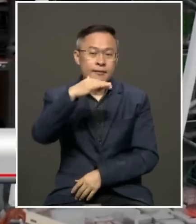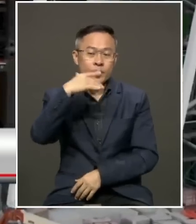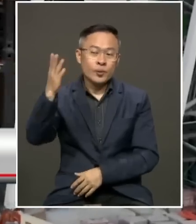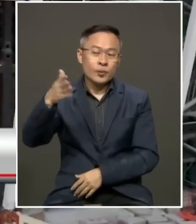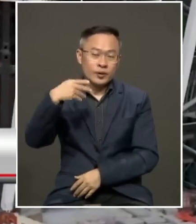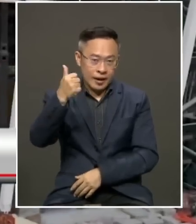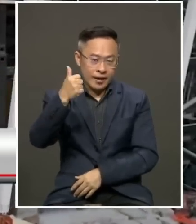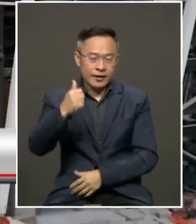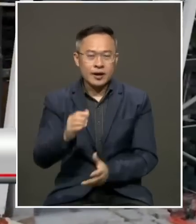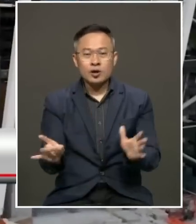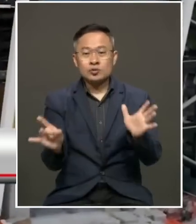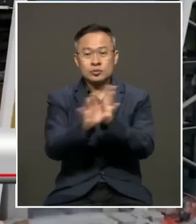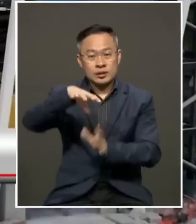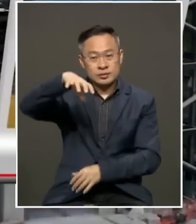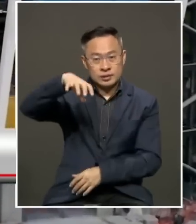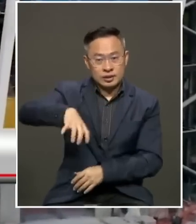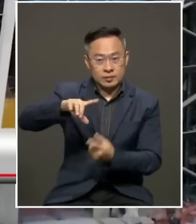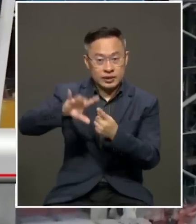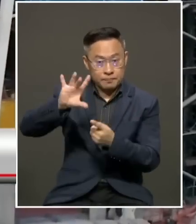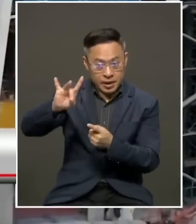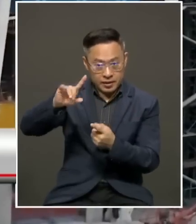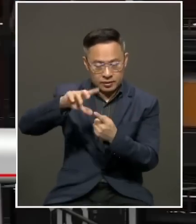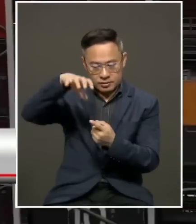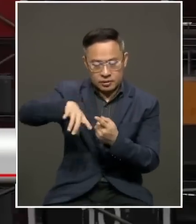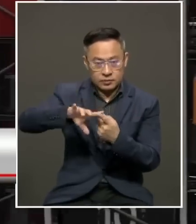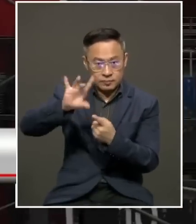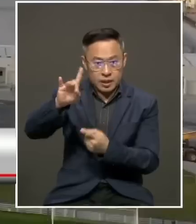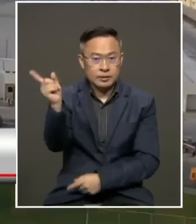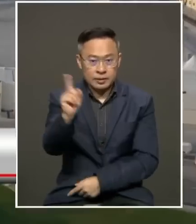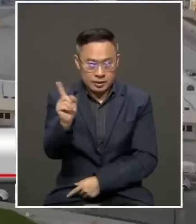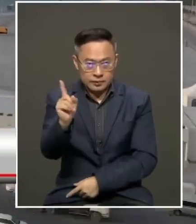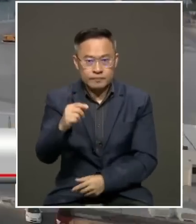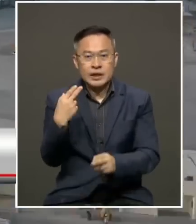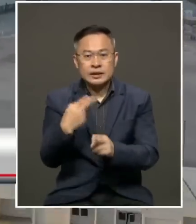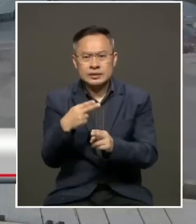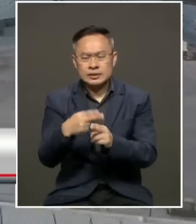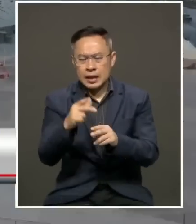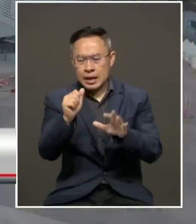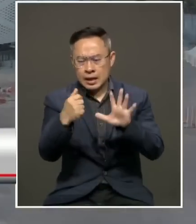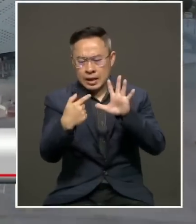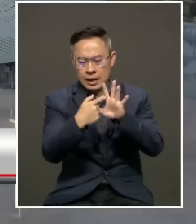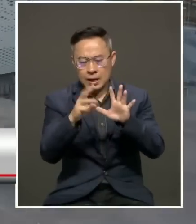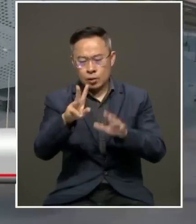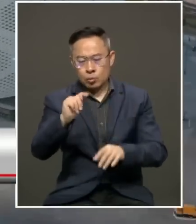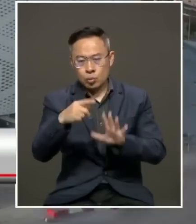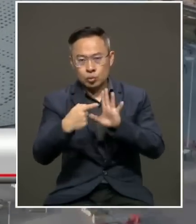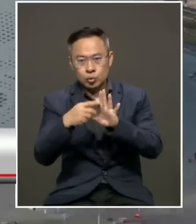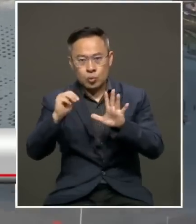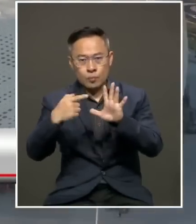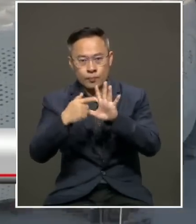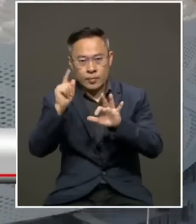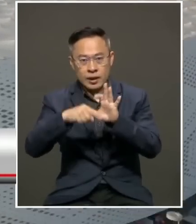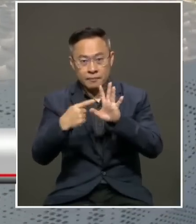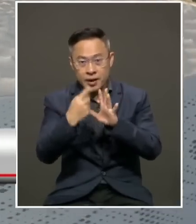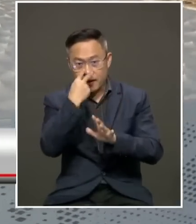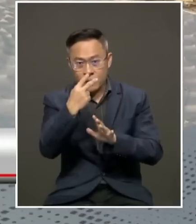สนามต่อไปค่ะสนามที่ 8วันนี้นะคะสำหรับHow to Mama Stadiumอุ้ยดู